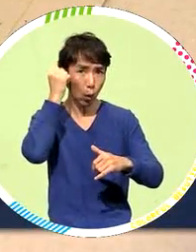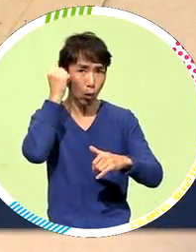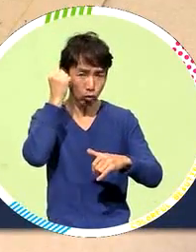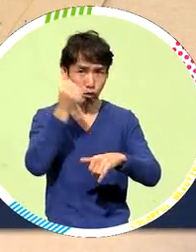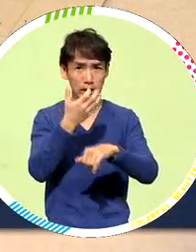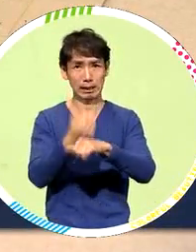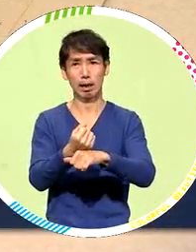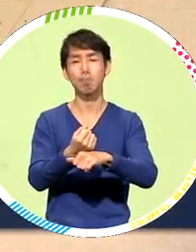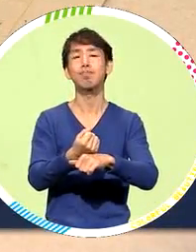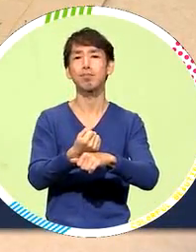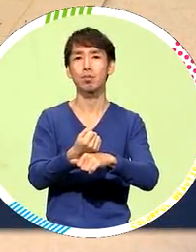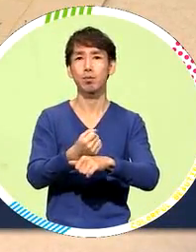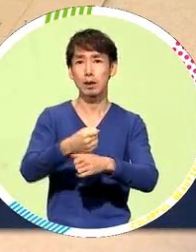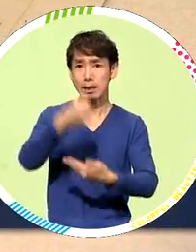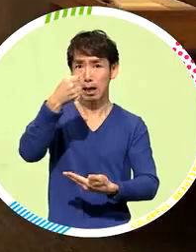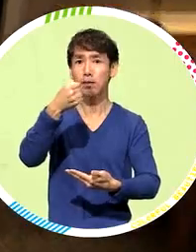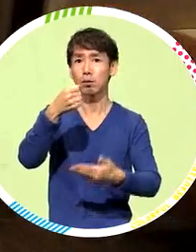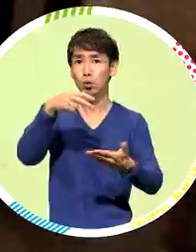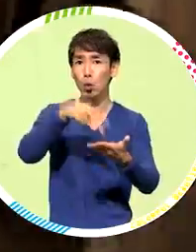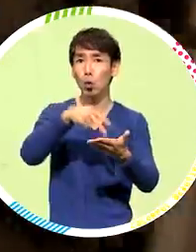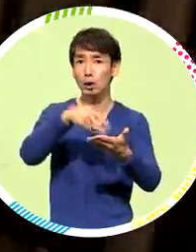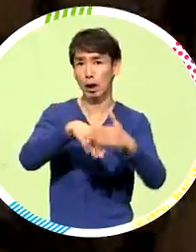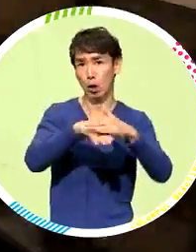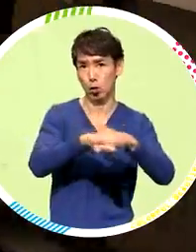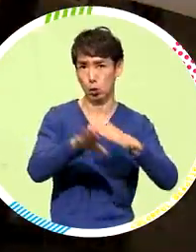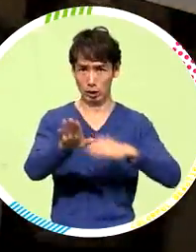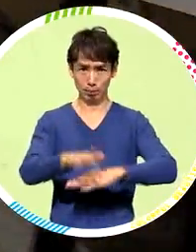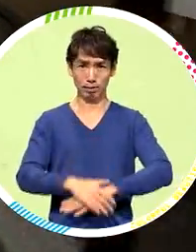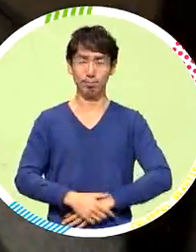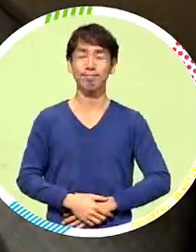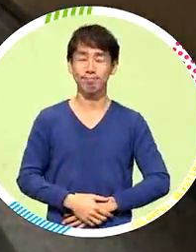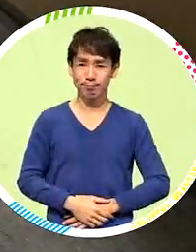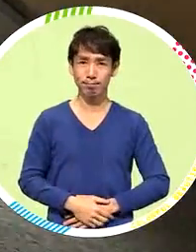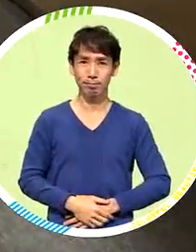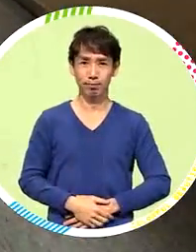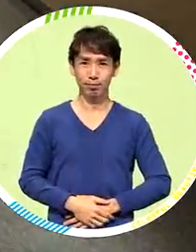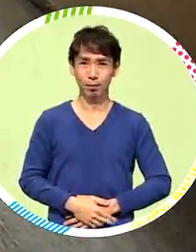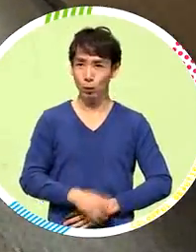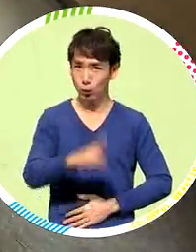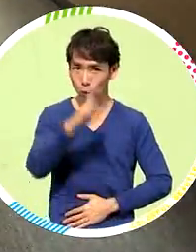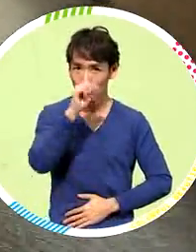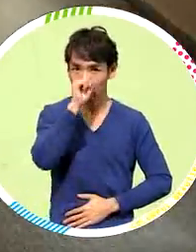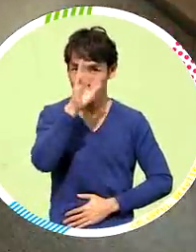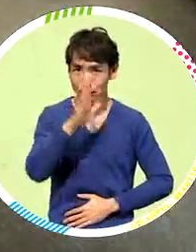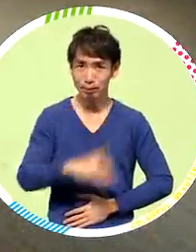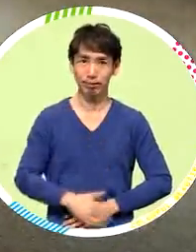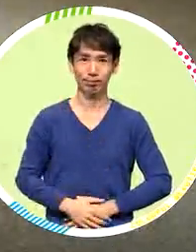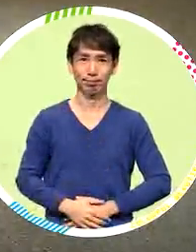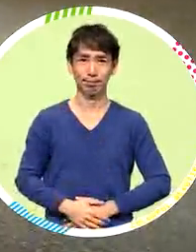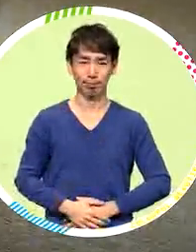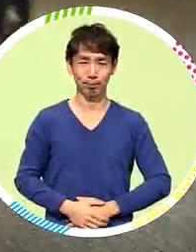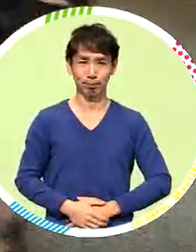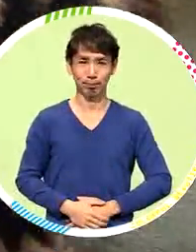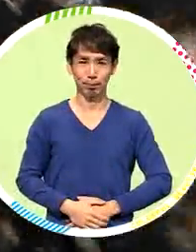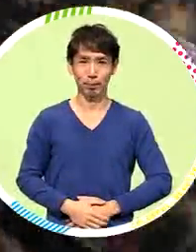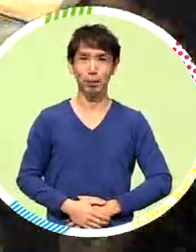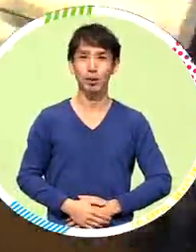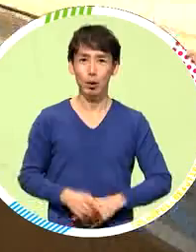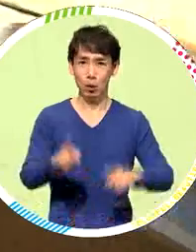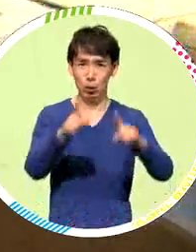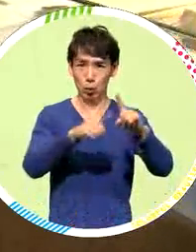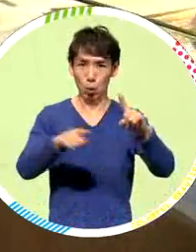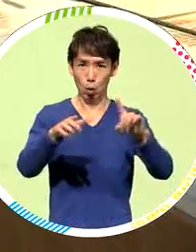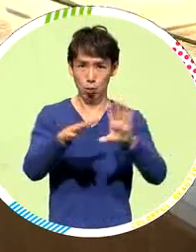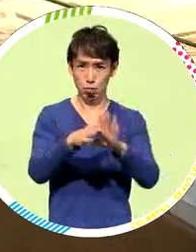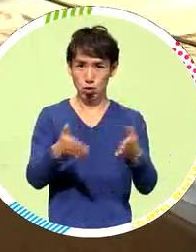いる場所こんにちはどうぞよろしくお願いしますしかもサイトと申しますよろしく